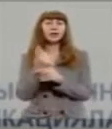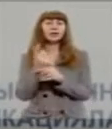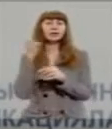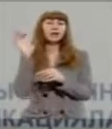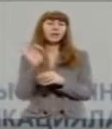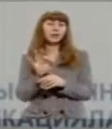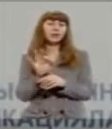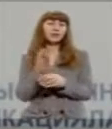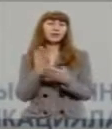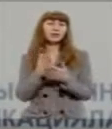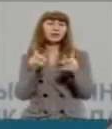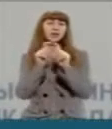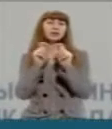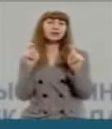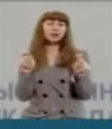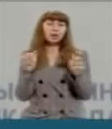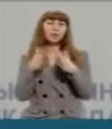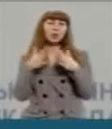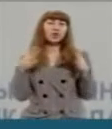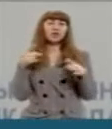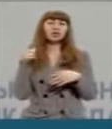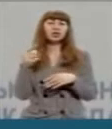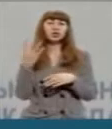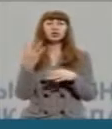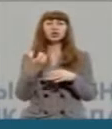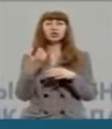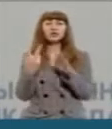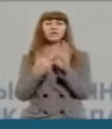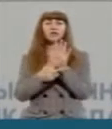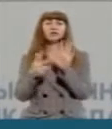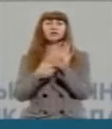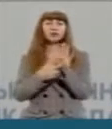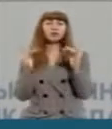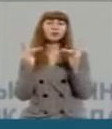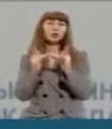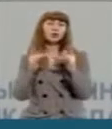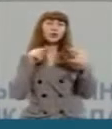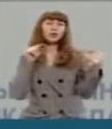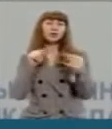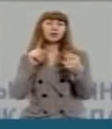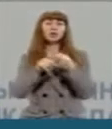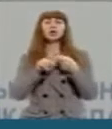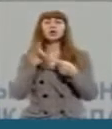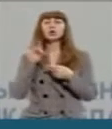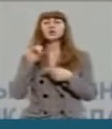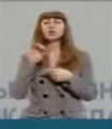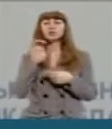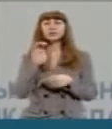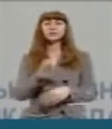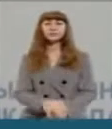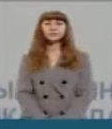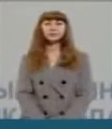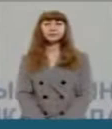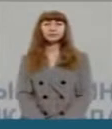32% құрайды. Сондай-ақ 14 күн бойы ауруханалардың жұқпалы аурулар бөлімінде оқшауланған пациенттерге қажетті медициналық көмек көрсететін арнайы